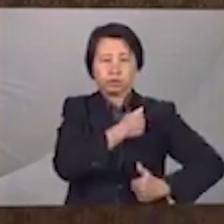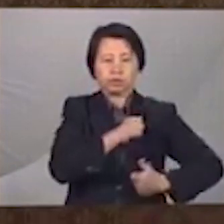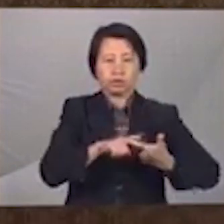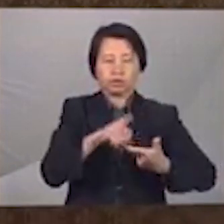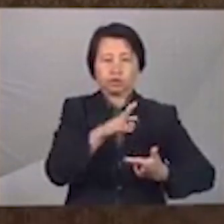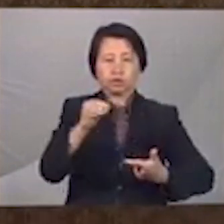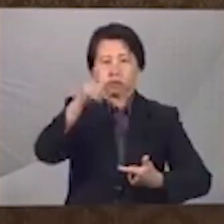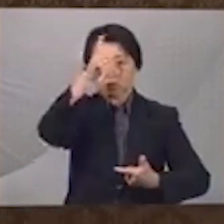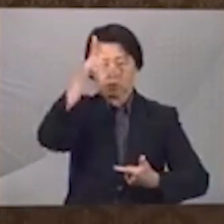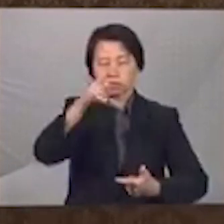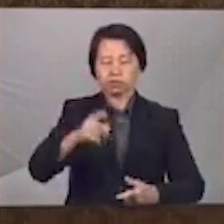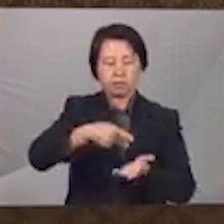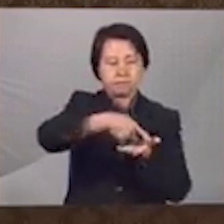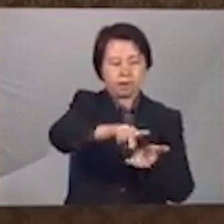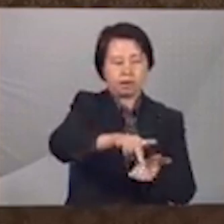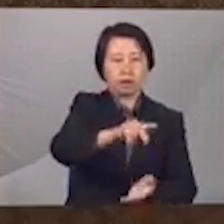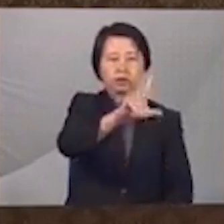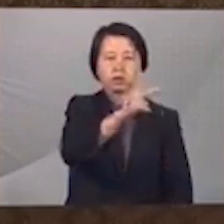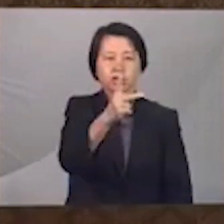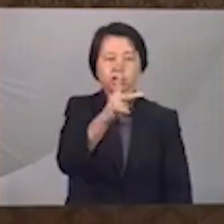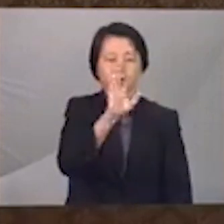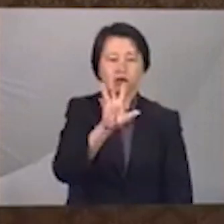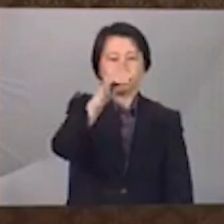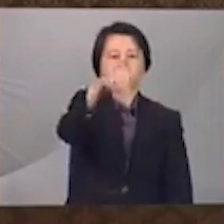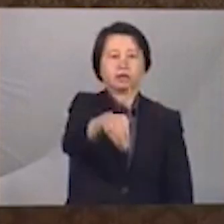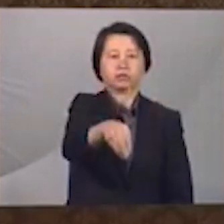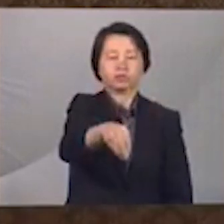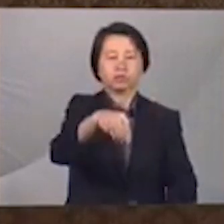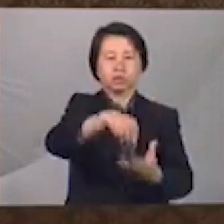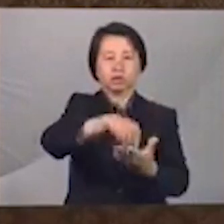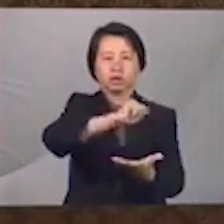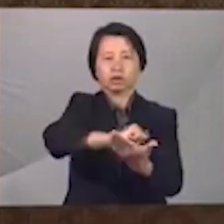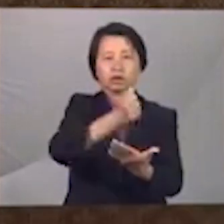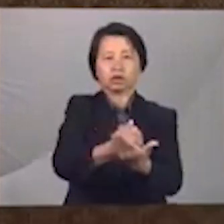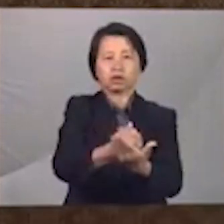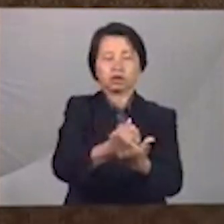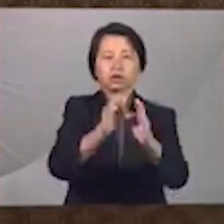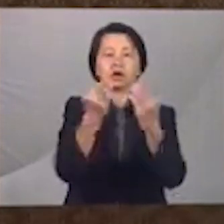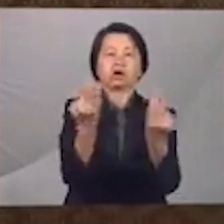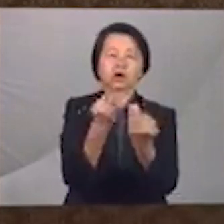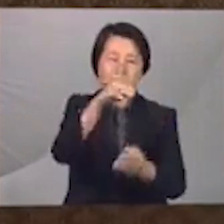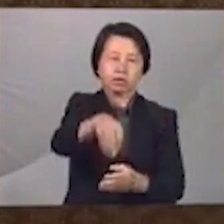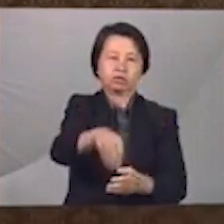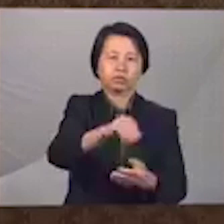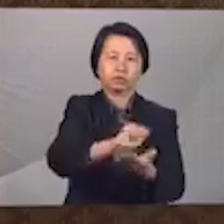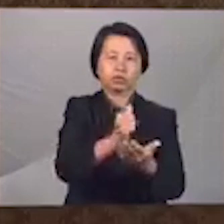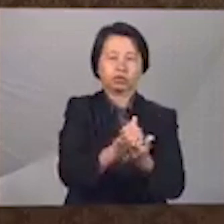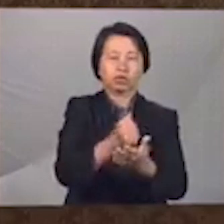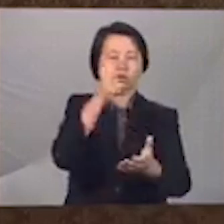bayaran khairat kematian sebanyak RM3,000 akan dimasukkan ke dalam akaun waris hari ini, iaitu